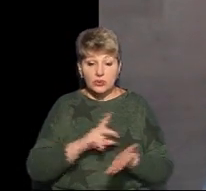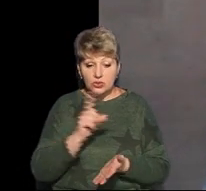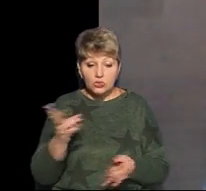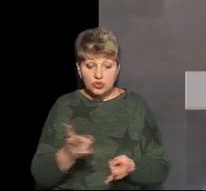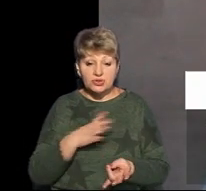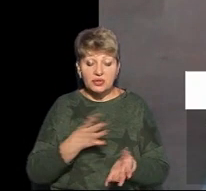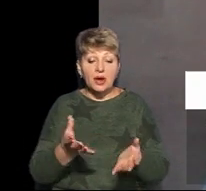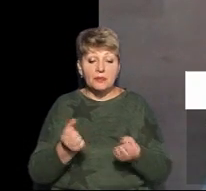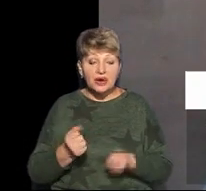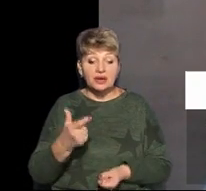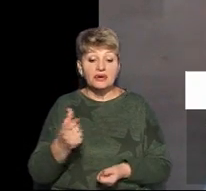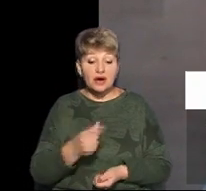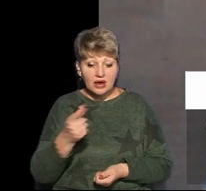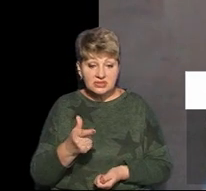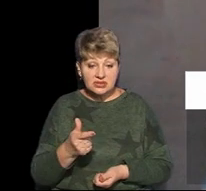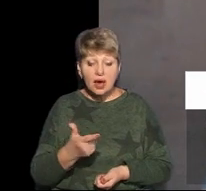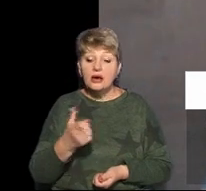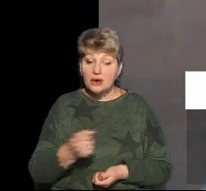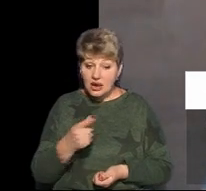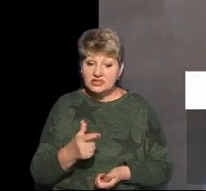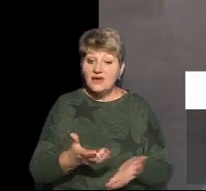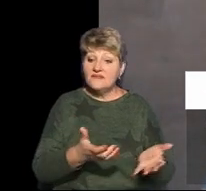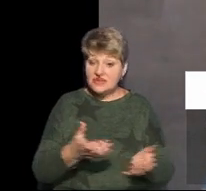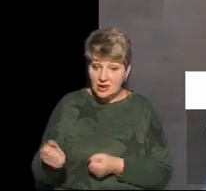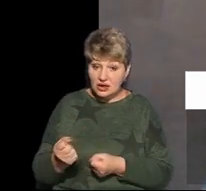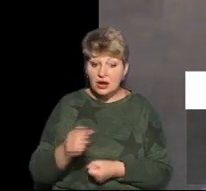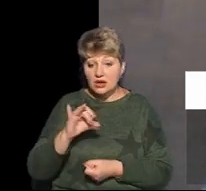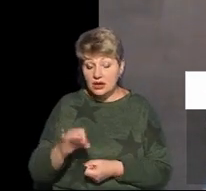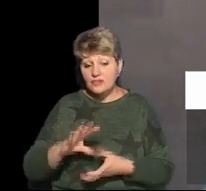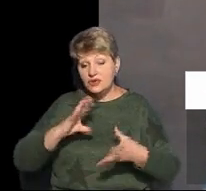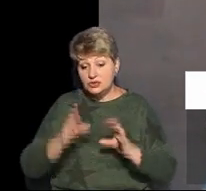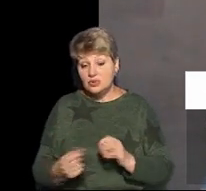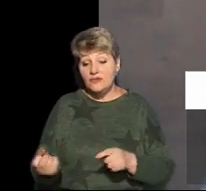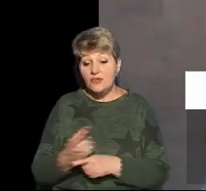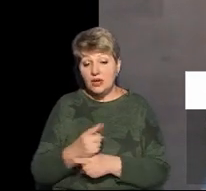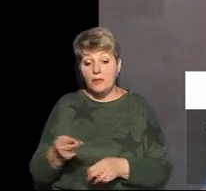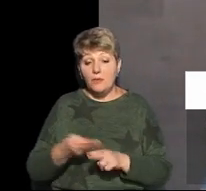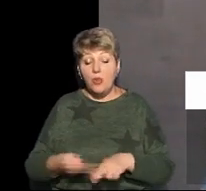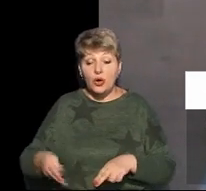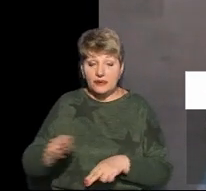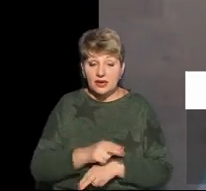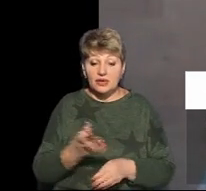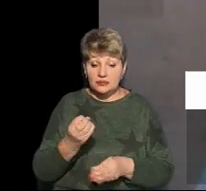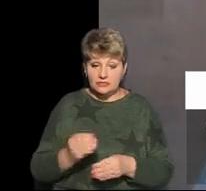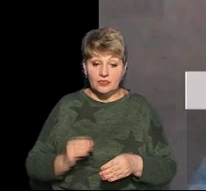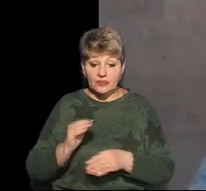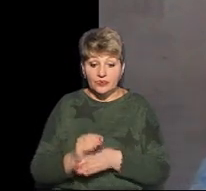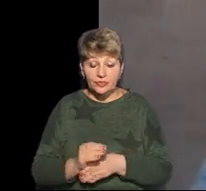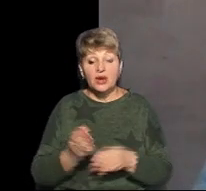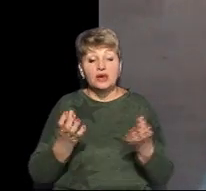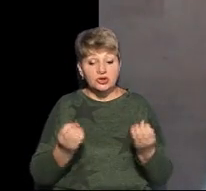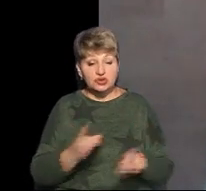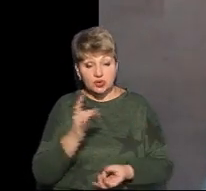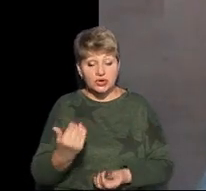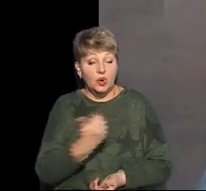газ. Тому газ був взятий, і в результаті цього виникли борги. Але я ще раз, користуючись